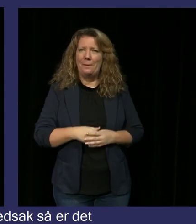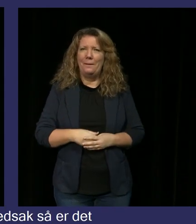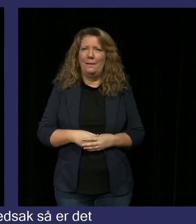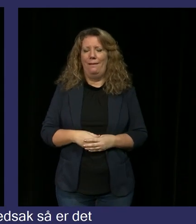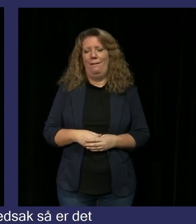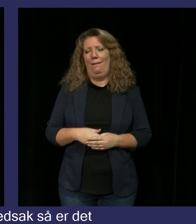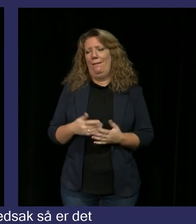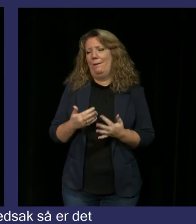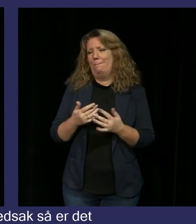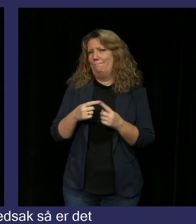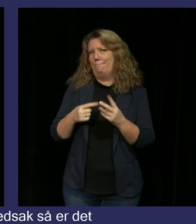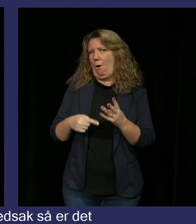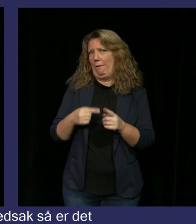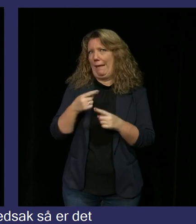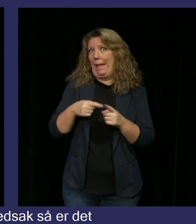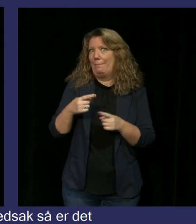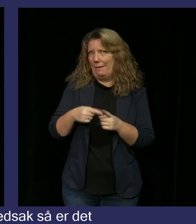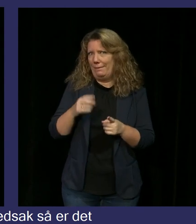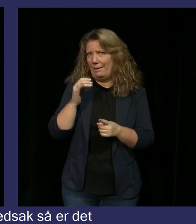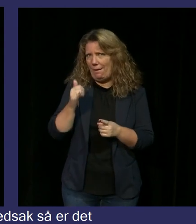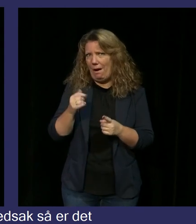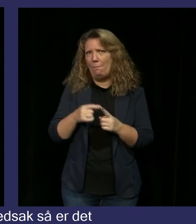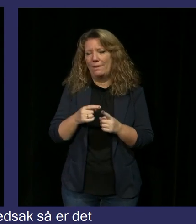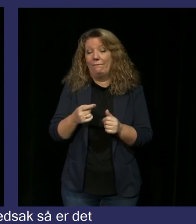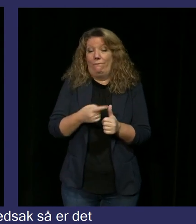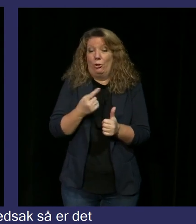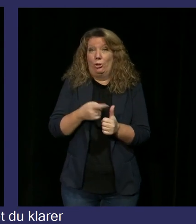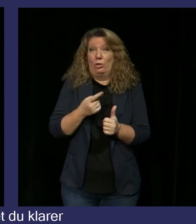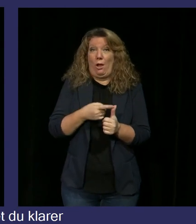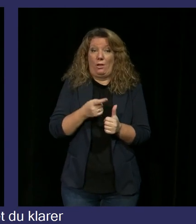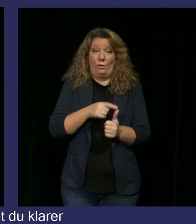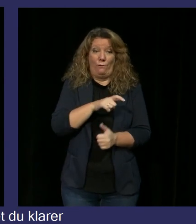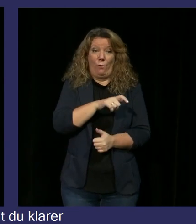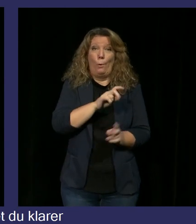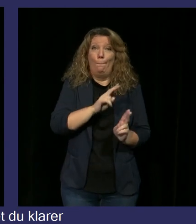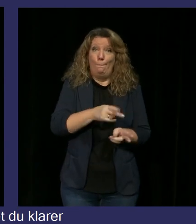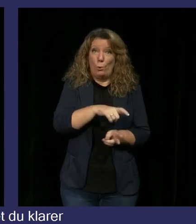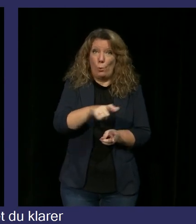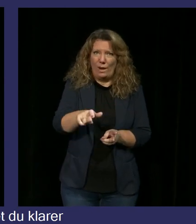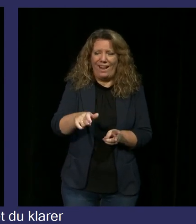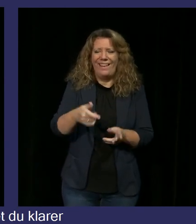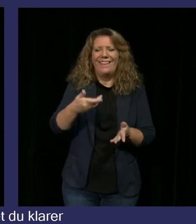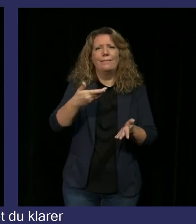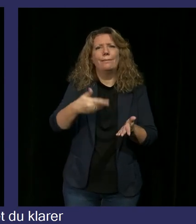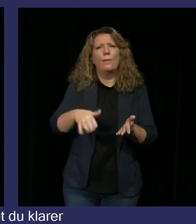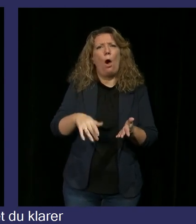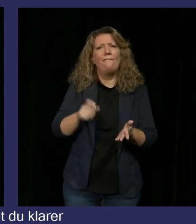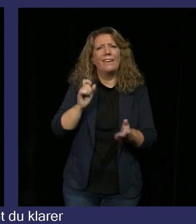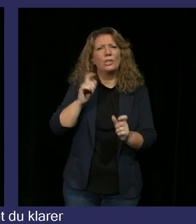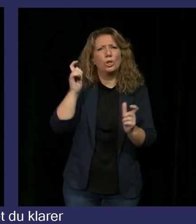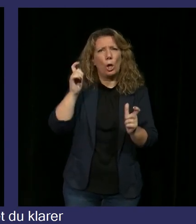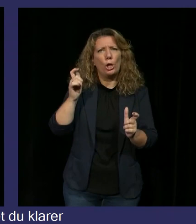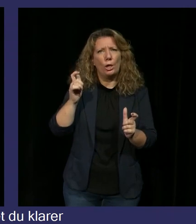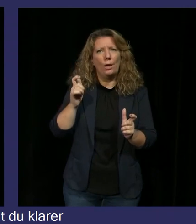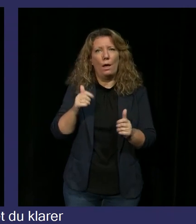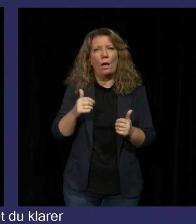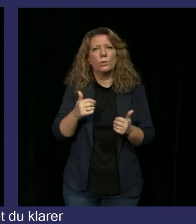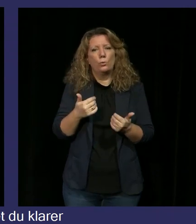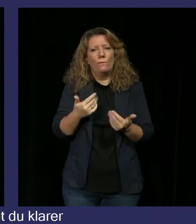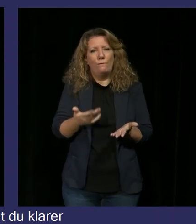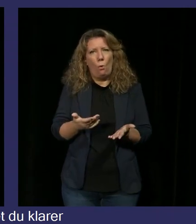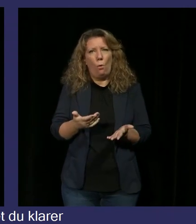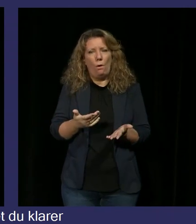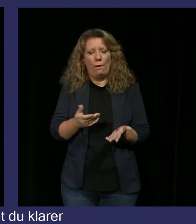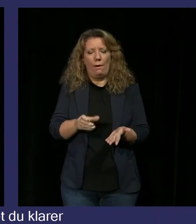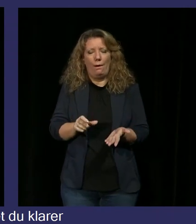men I hovedsak så det jo det å fjerne støy for brukeren. Altså det å på en måte kunne gi deg porsjonsvis det du klarer å forholde